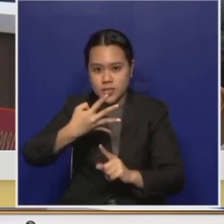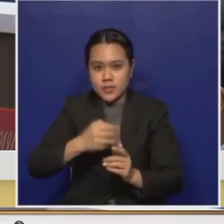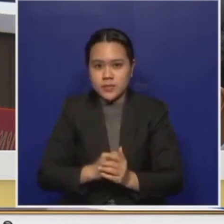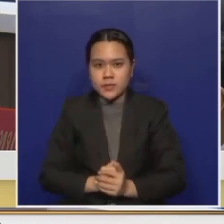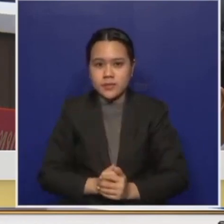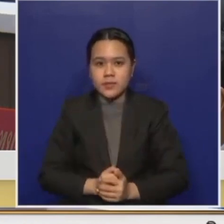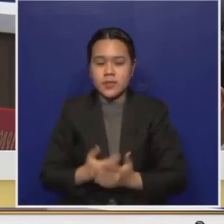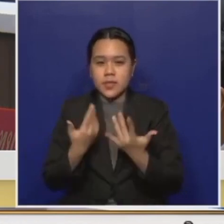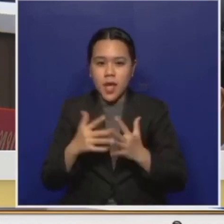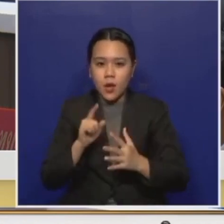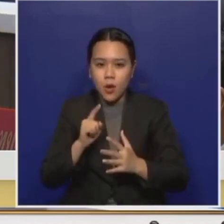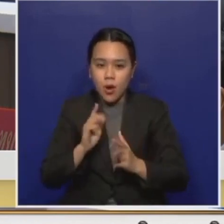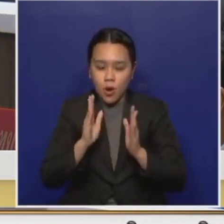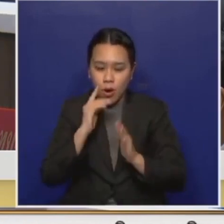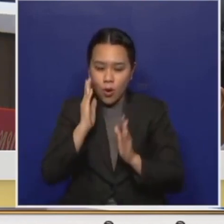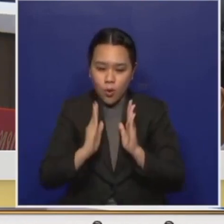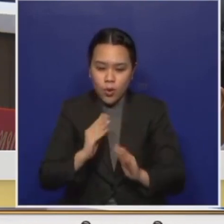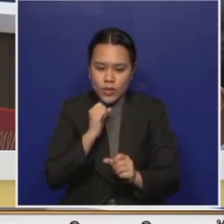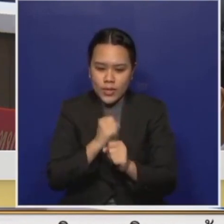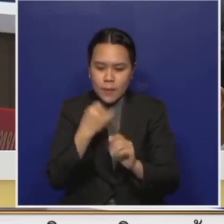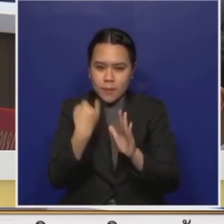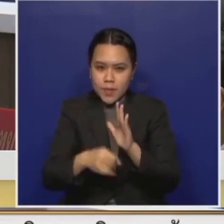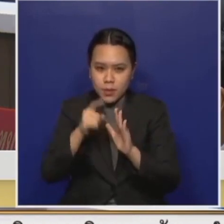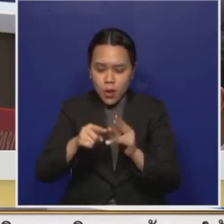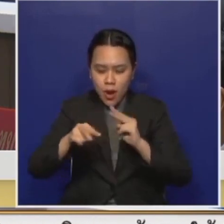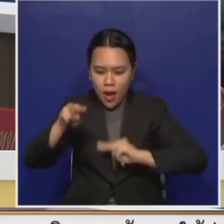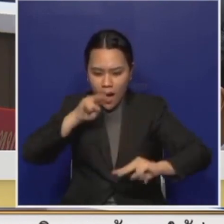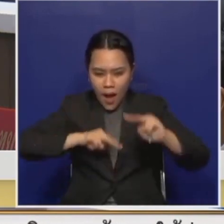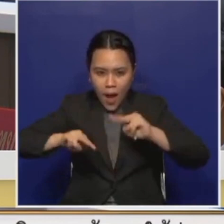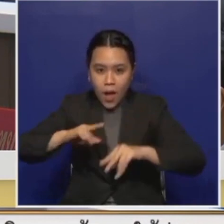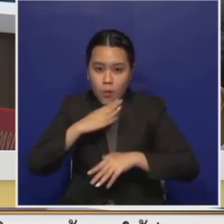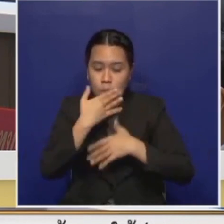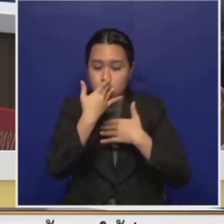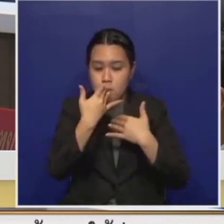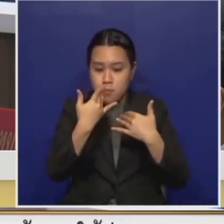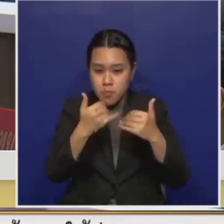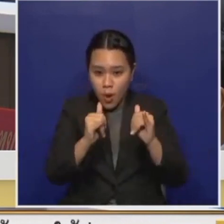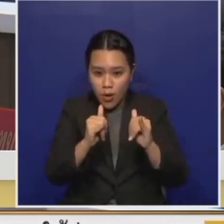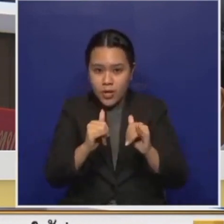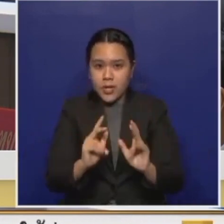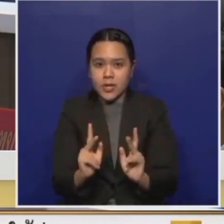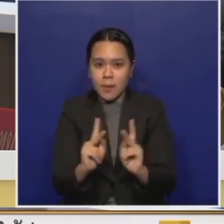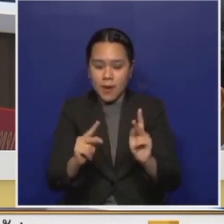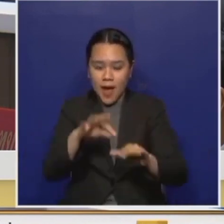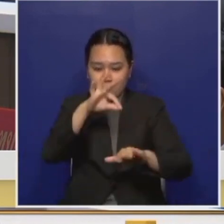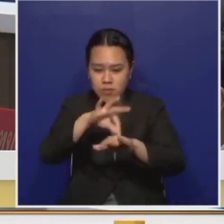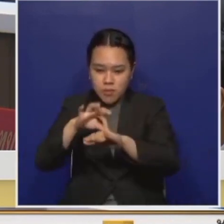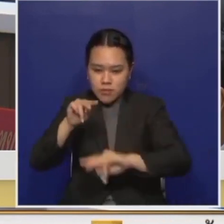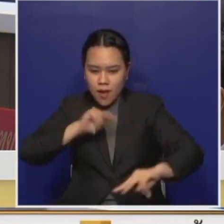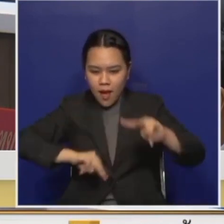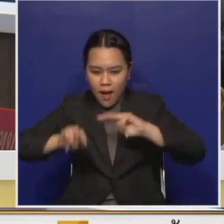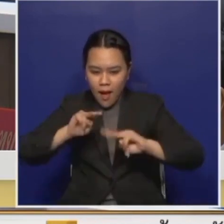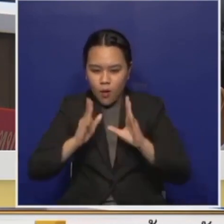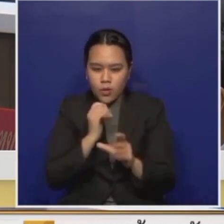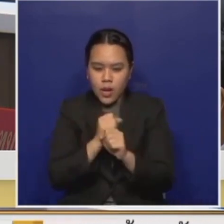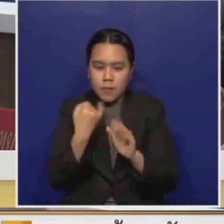ต้หาผู้รับผดครับถ้าท่านยงปลอยปละละเลยอยู่ไม่ไปแต่งตงกรการเพื่อหผู้รัผิดก็เป